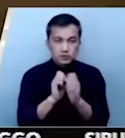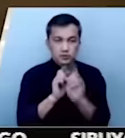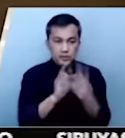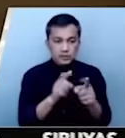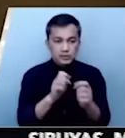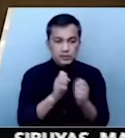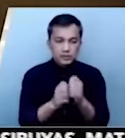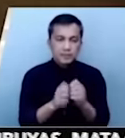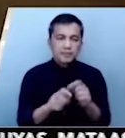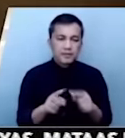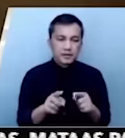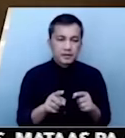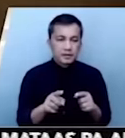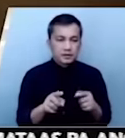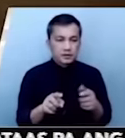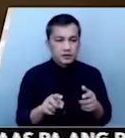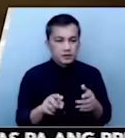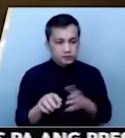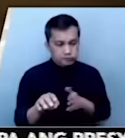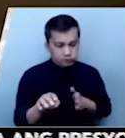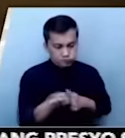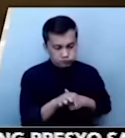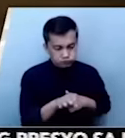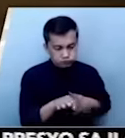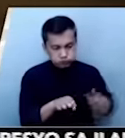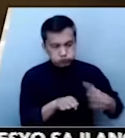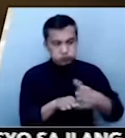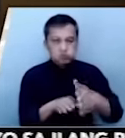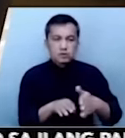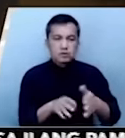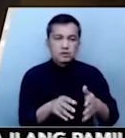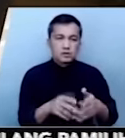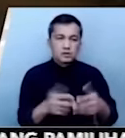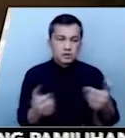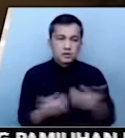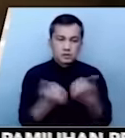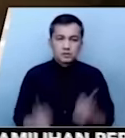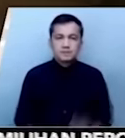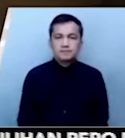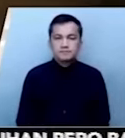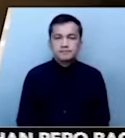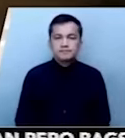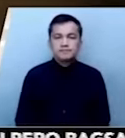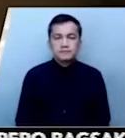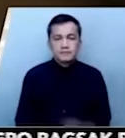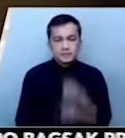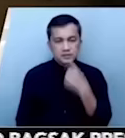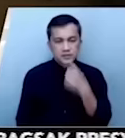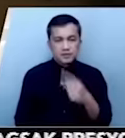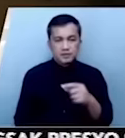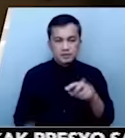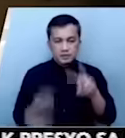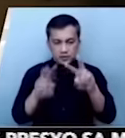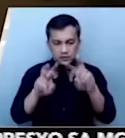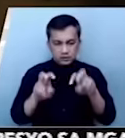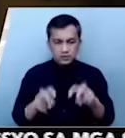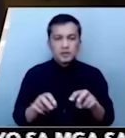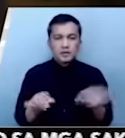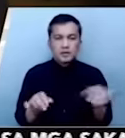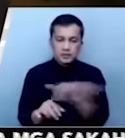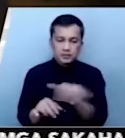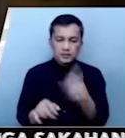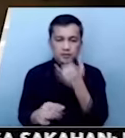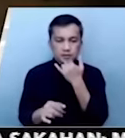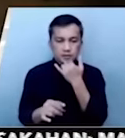may rider na nag-overtake na nauwi nga sa disgrasya. At ayon sa investigador, ay pareho silang may mali. Dahil kung